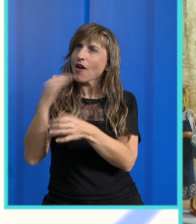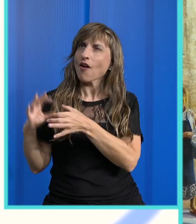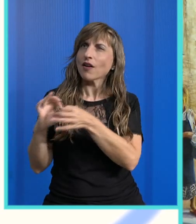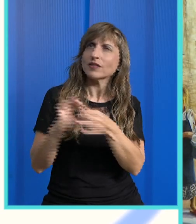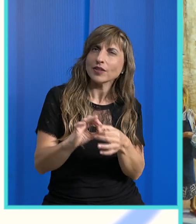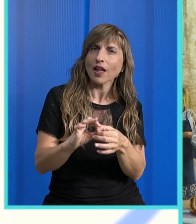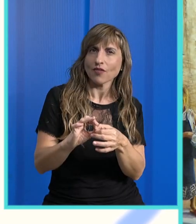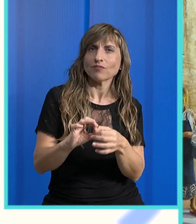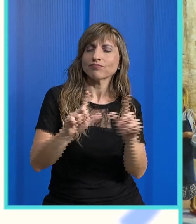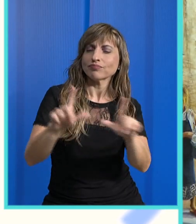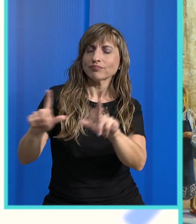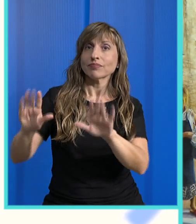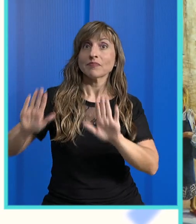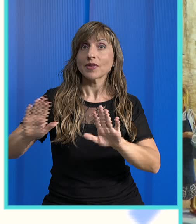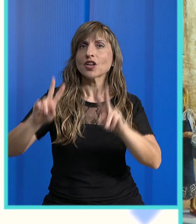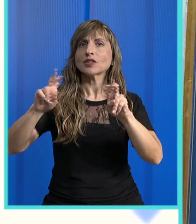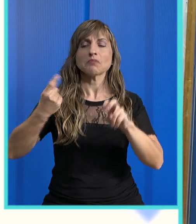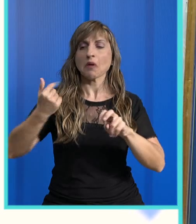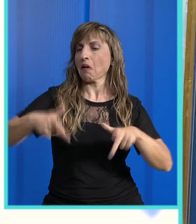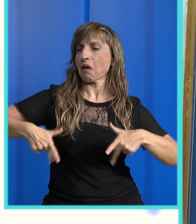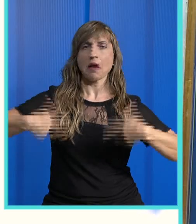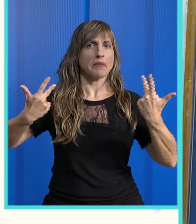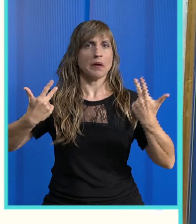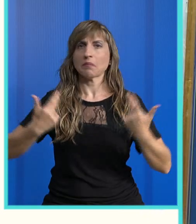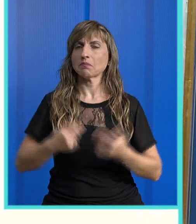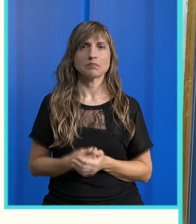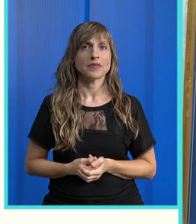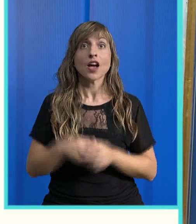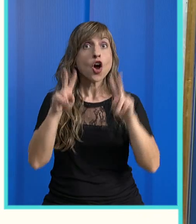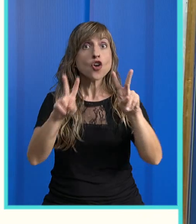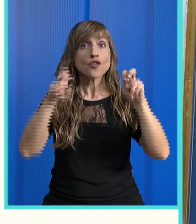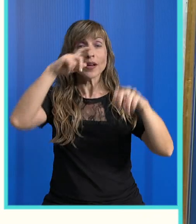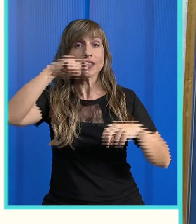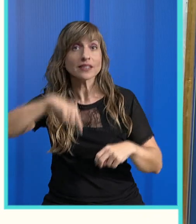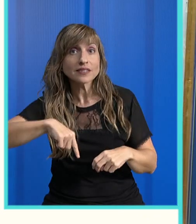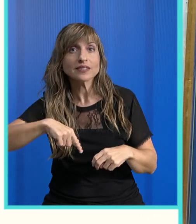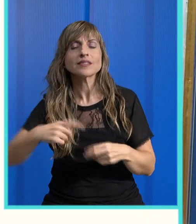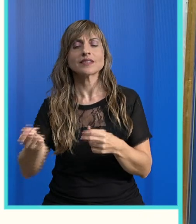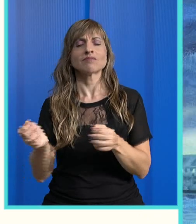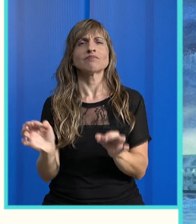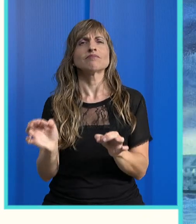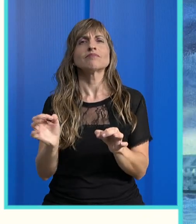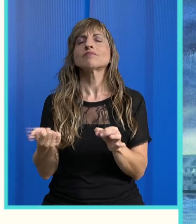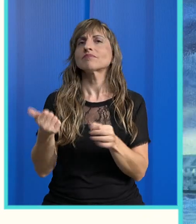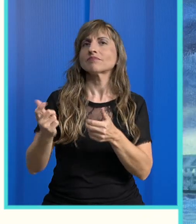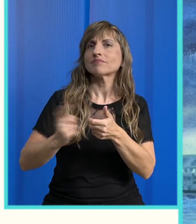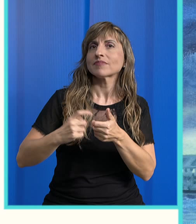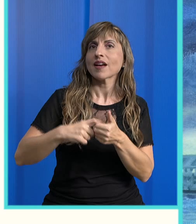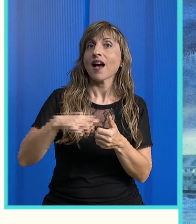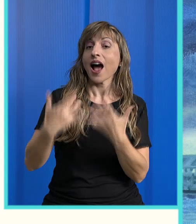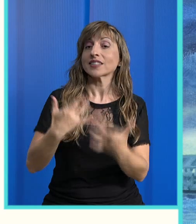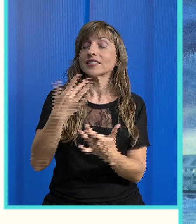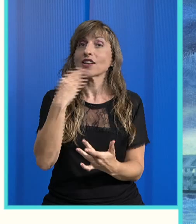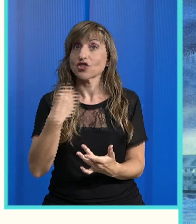con el tema un poco libre. Una de les novetats d'aquest any és la participació més destacable a artistes joves.